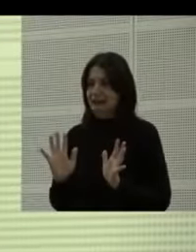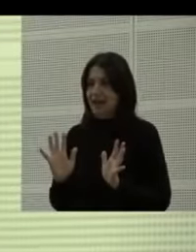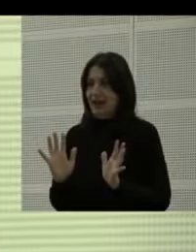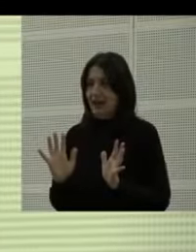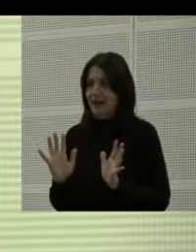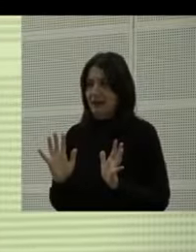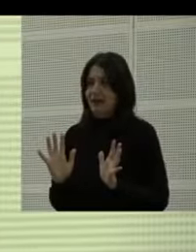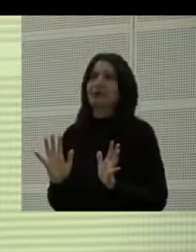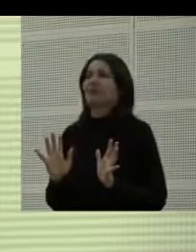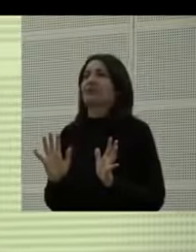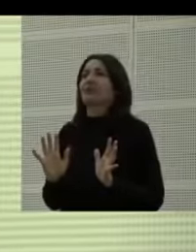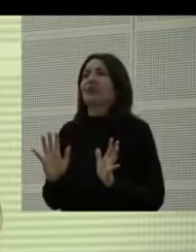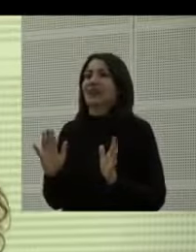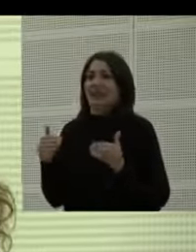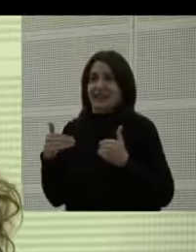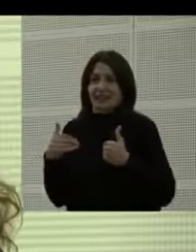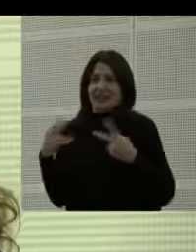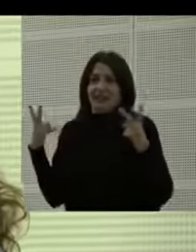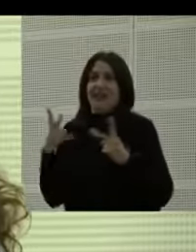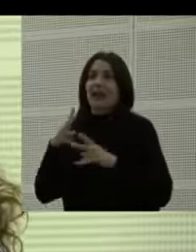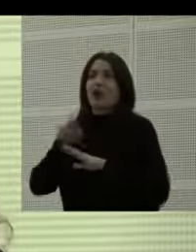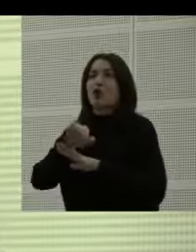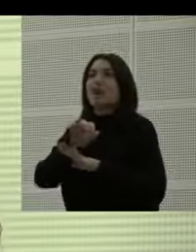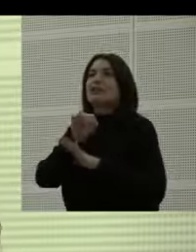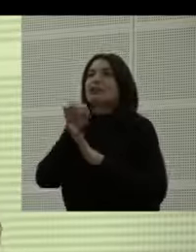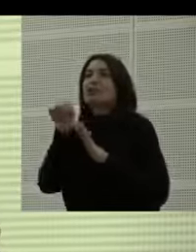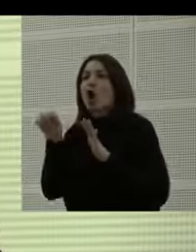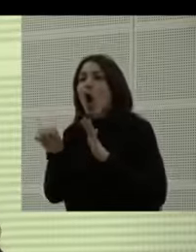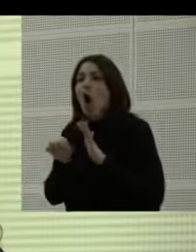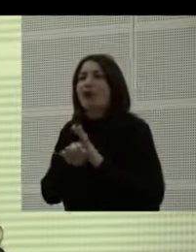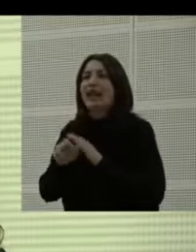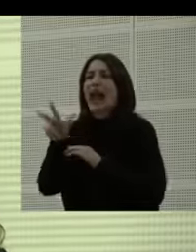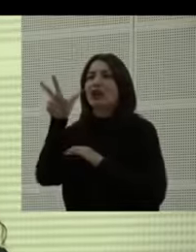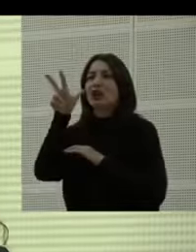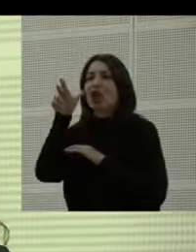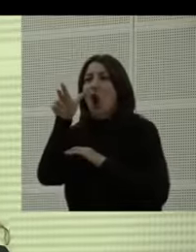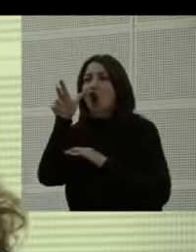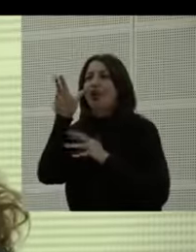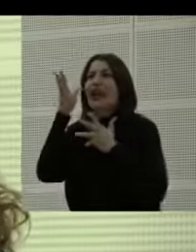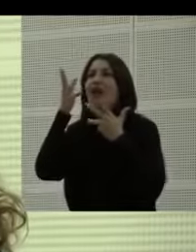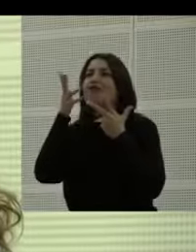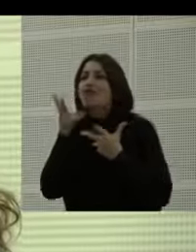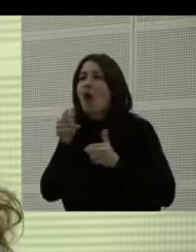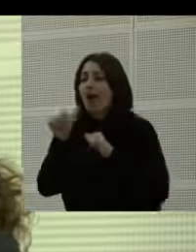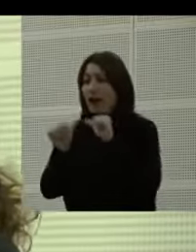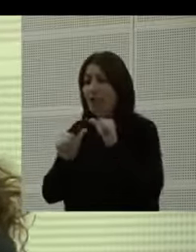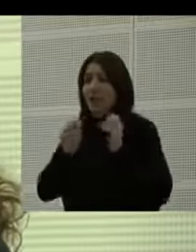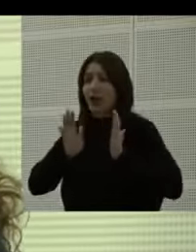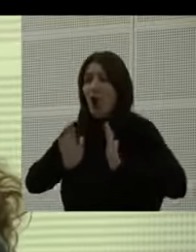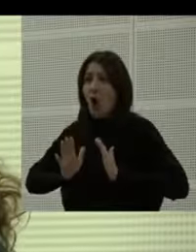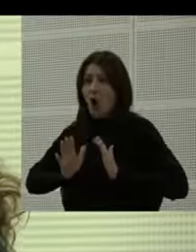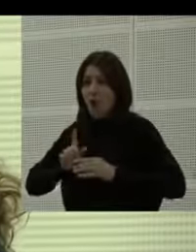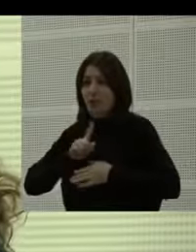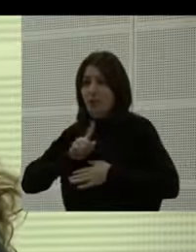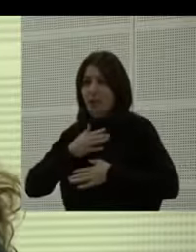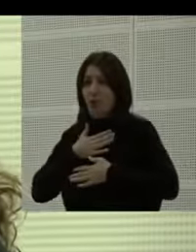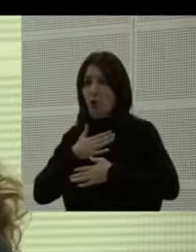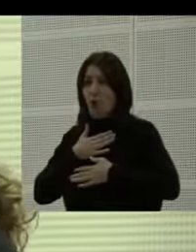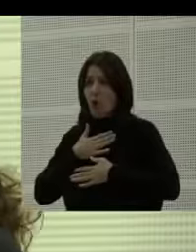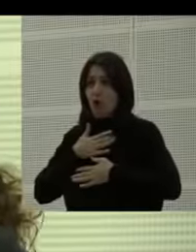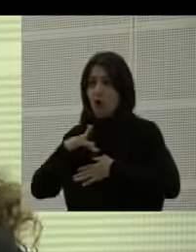l'idea, la storia di una donna incompleta, di una donna che vuole cambiare il proprio corpo, era una storia che mi